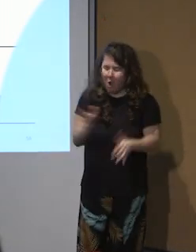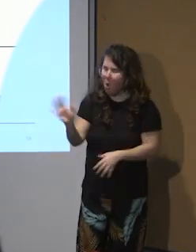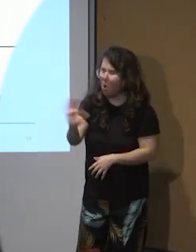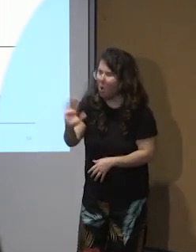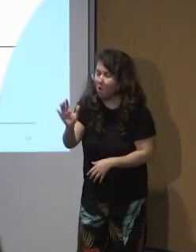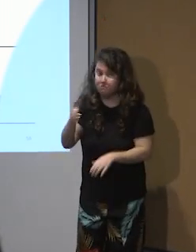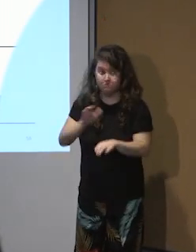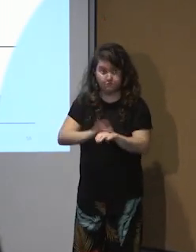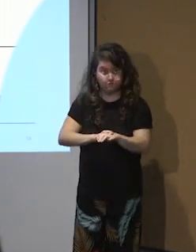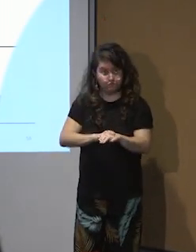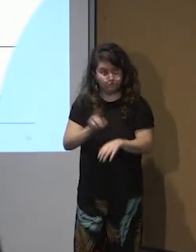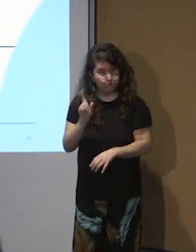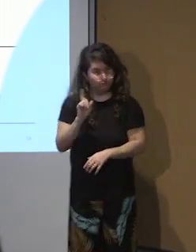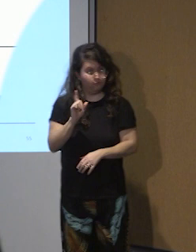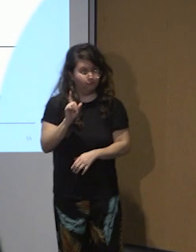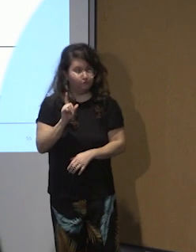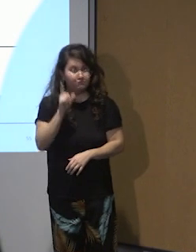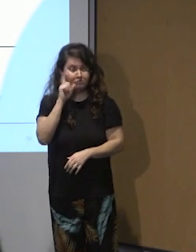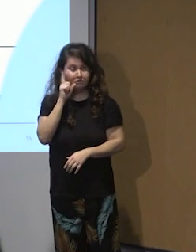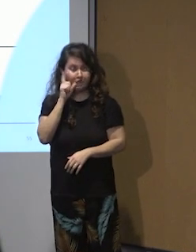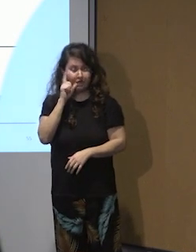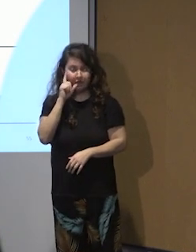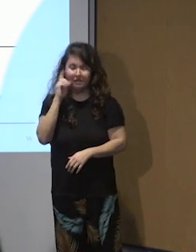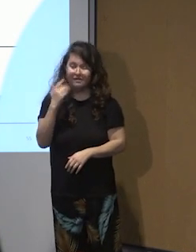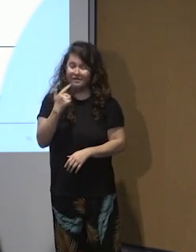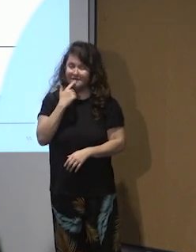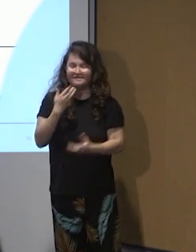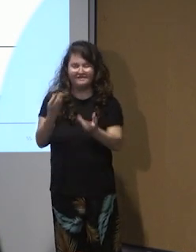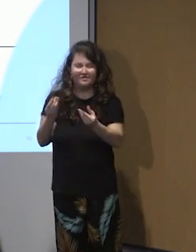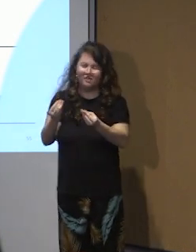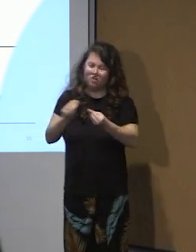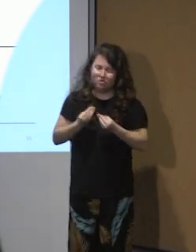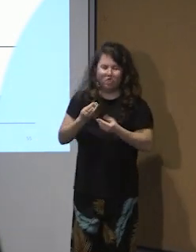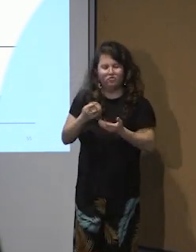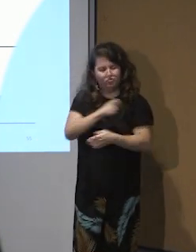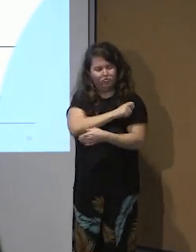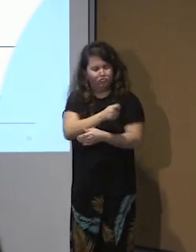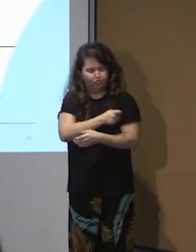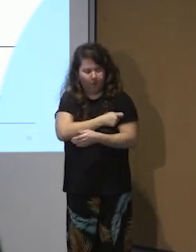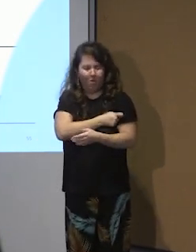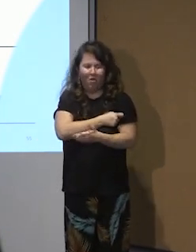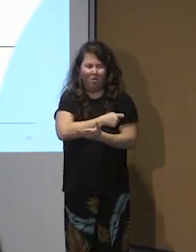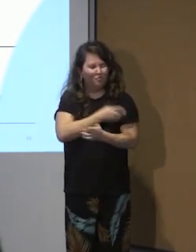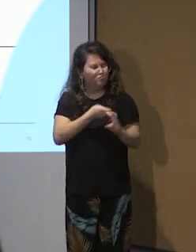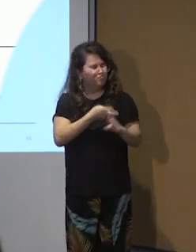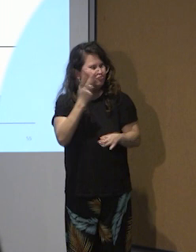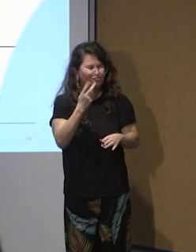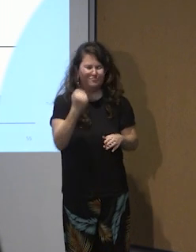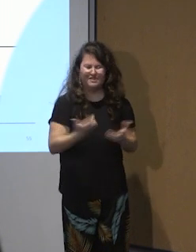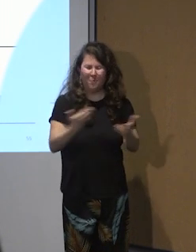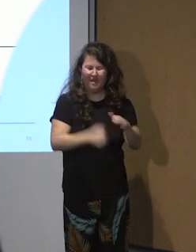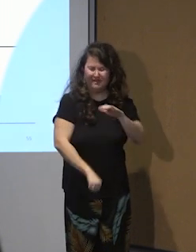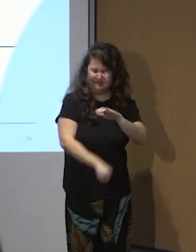les sports finalement qui étaient plus traumatiques, des sports qui génèrent de l'instabilité et des traumatismes, par exemple le foot, le rugby, qui étaient